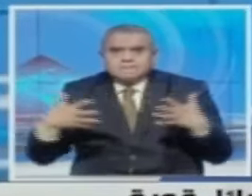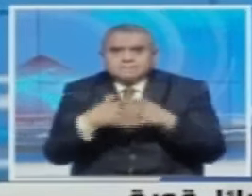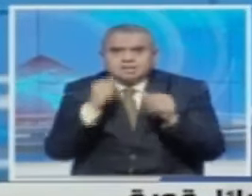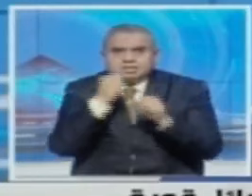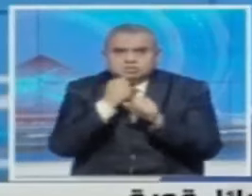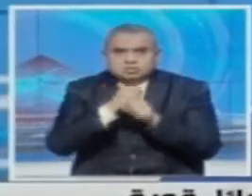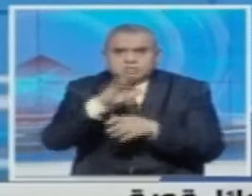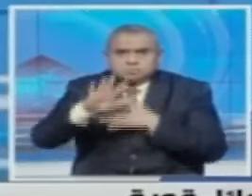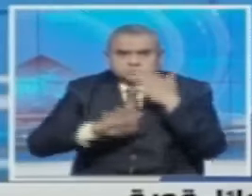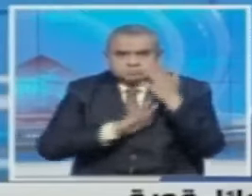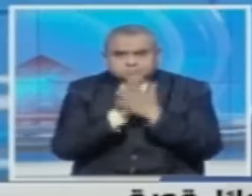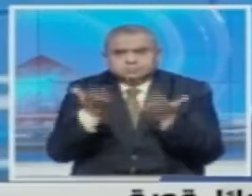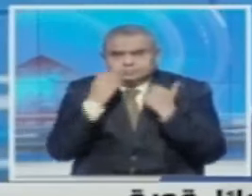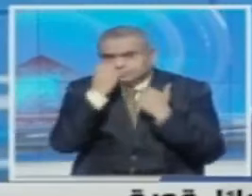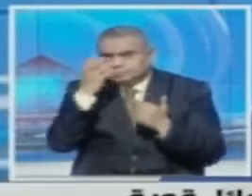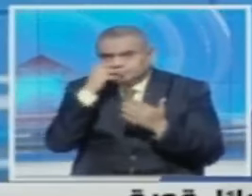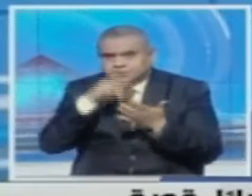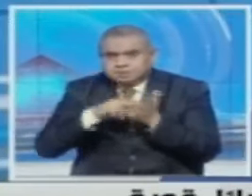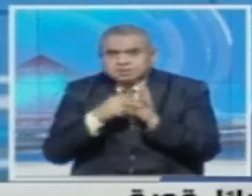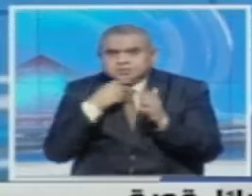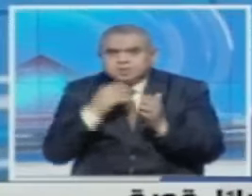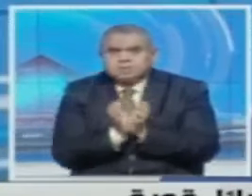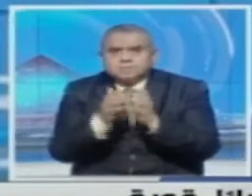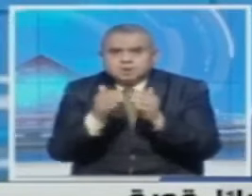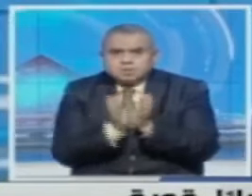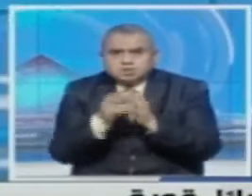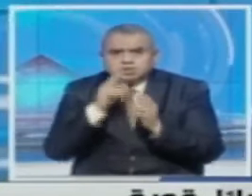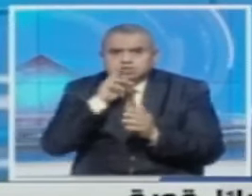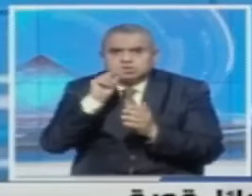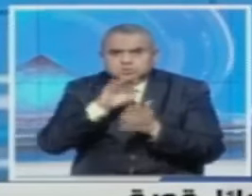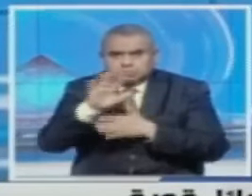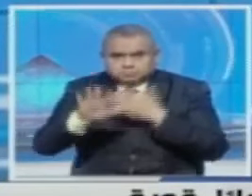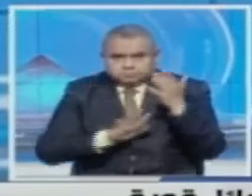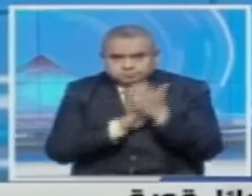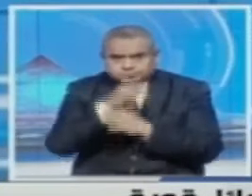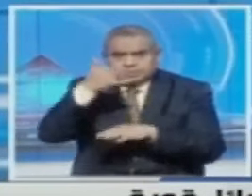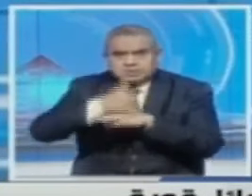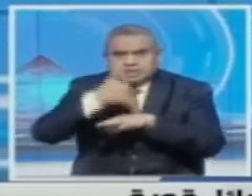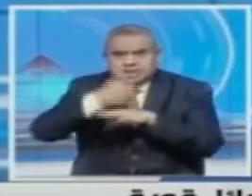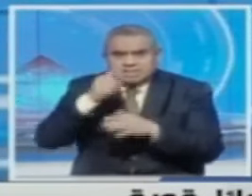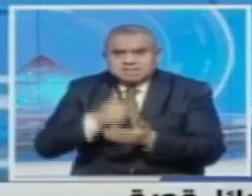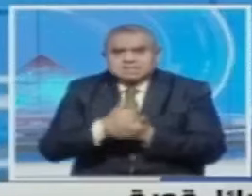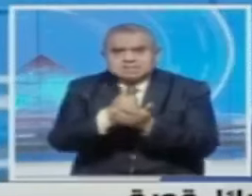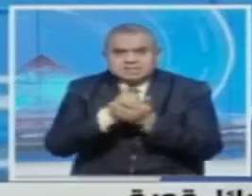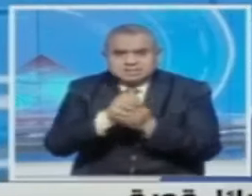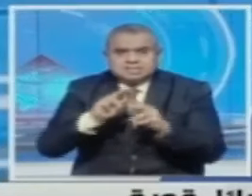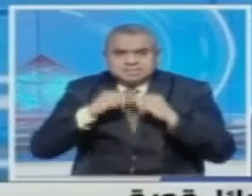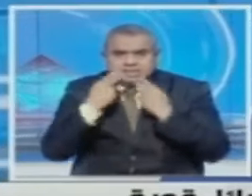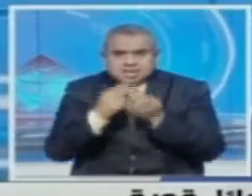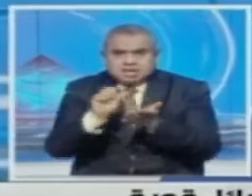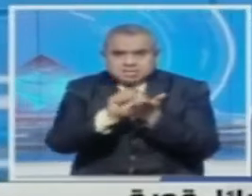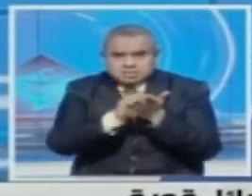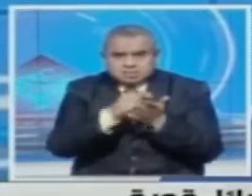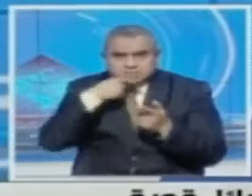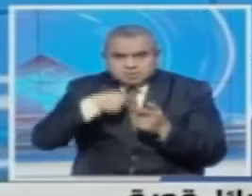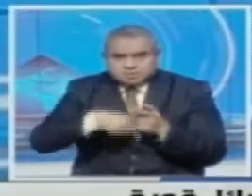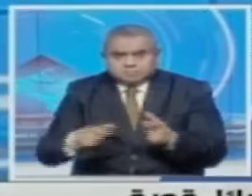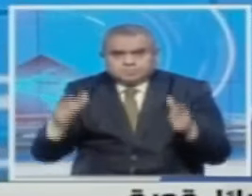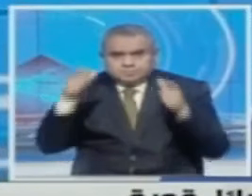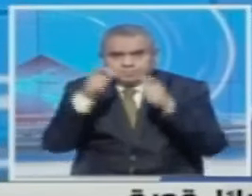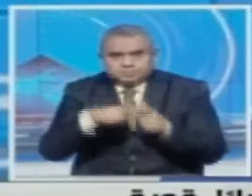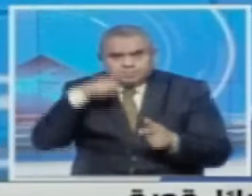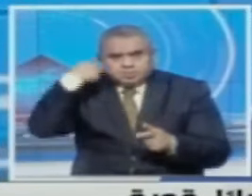لمجابهة تغير المناخ، كذلك دور مجموعة 20 لتطوير مؤسسات التمويل الدولية. وخلال الاجتماع